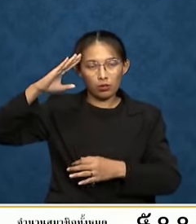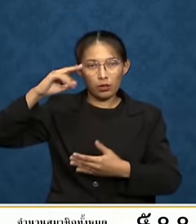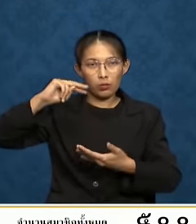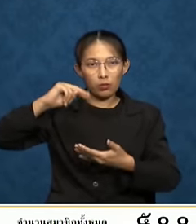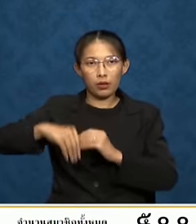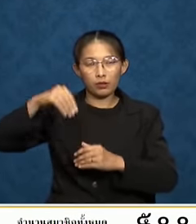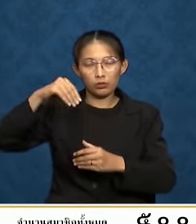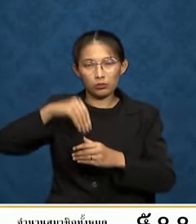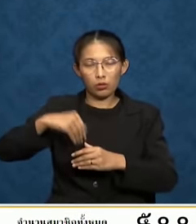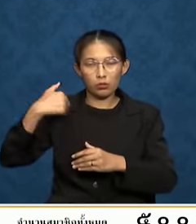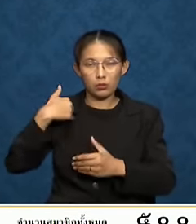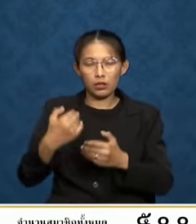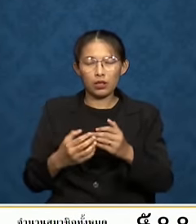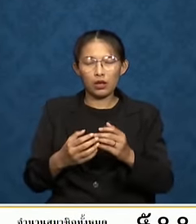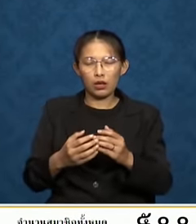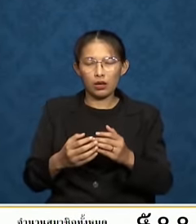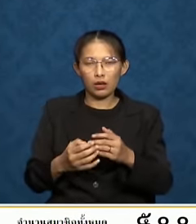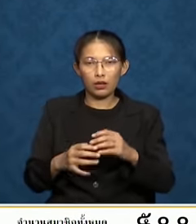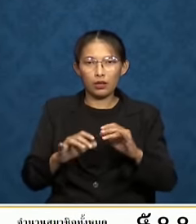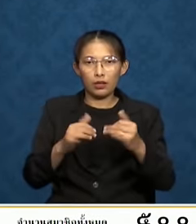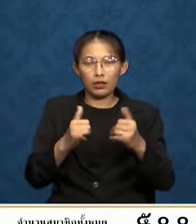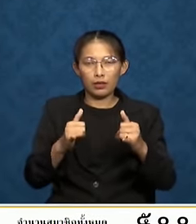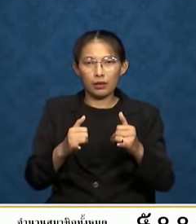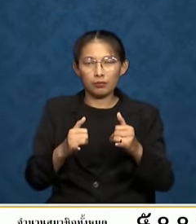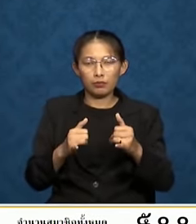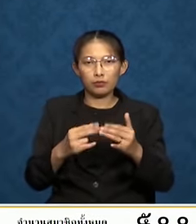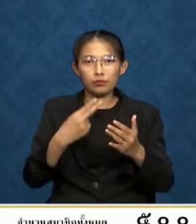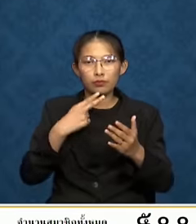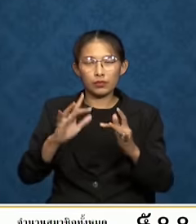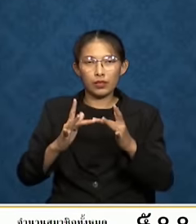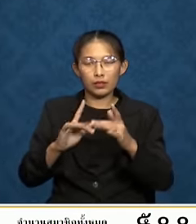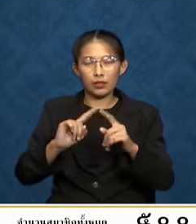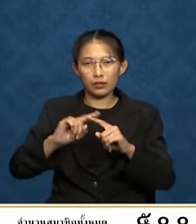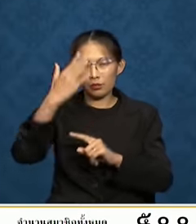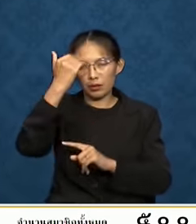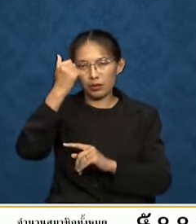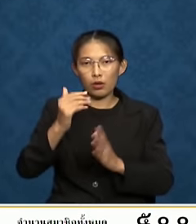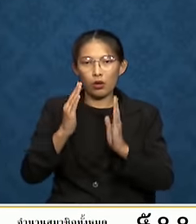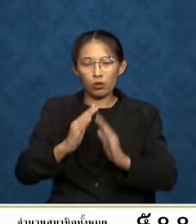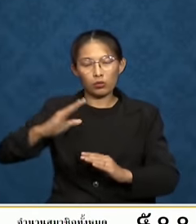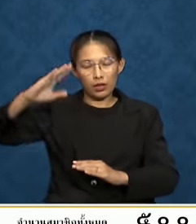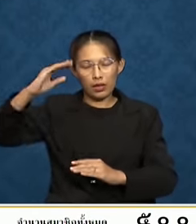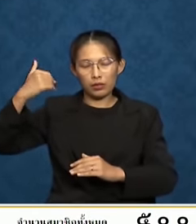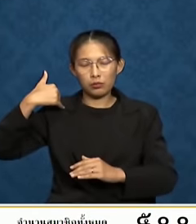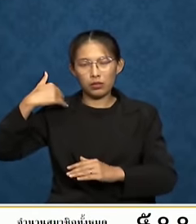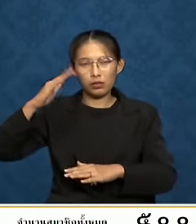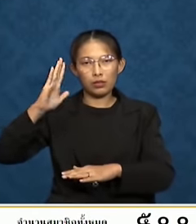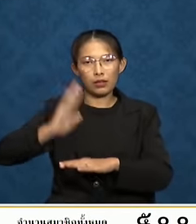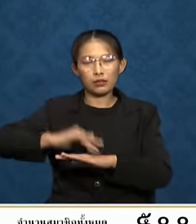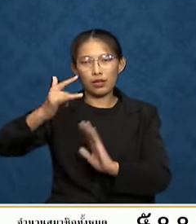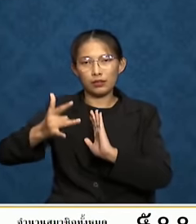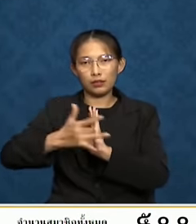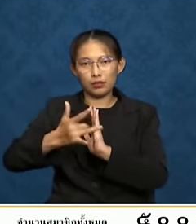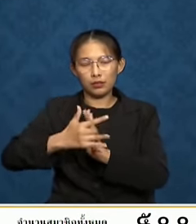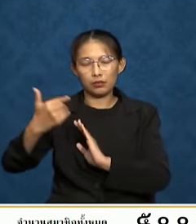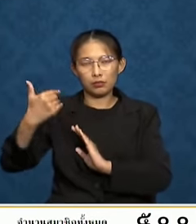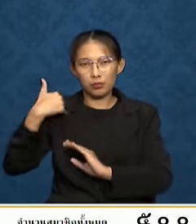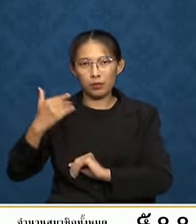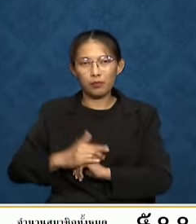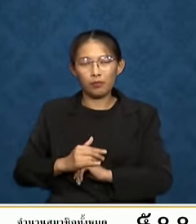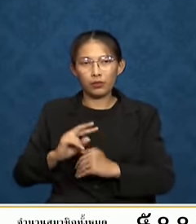อปรเข้าไปกำลังพลจะได้มีิอ skillเพราะฉะนั้นเรื่องของเอ่อ